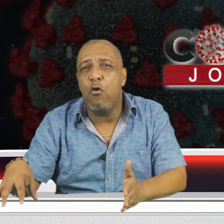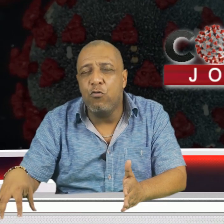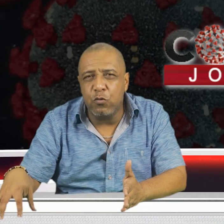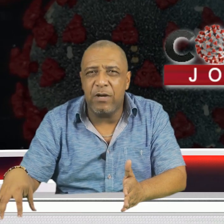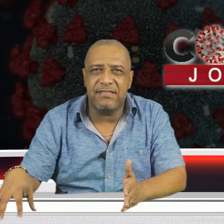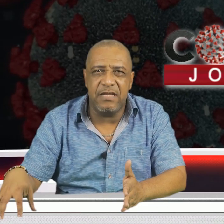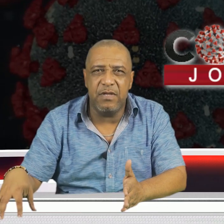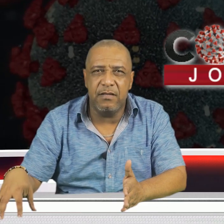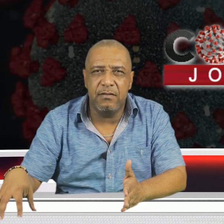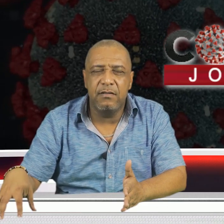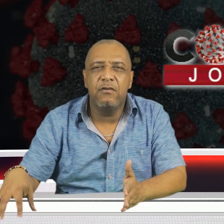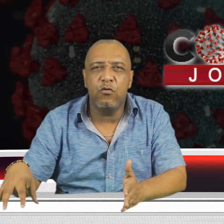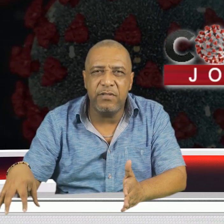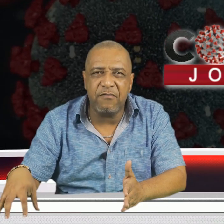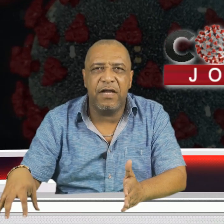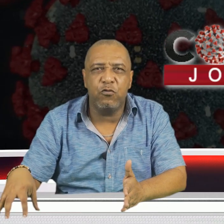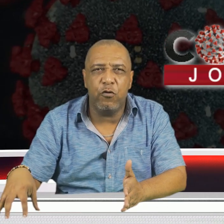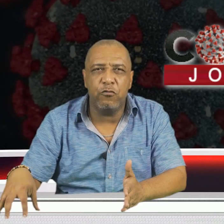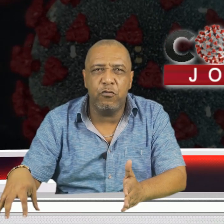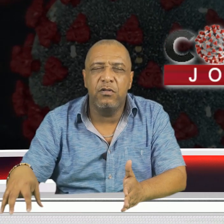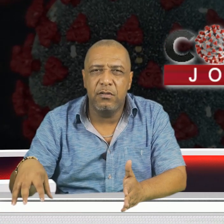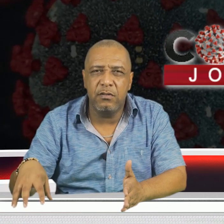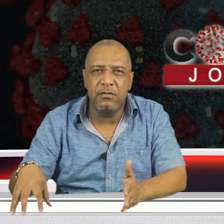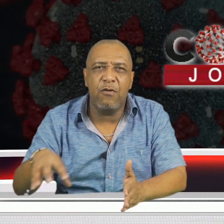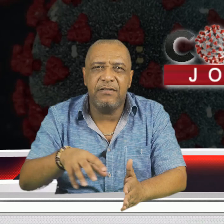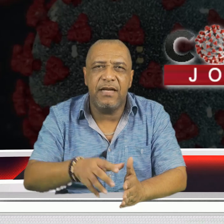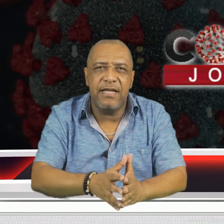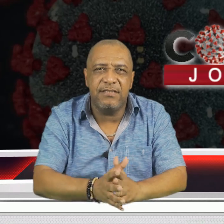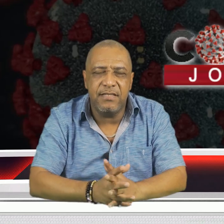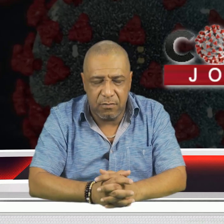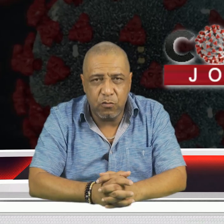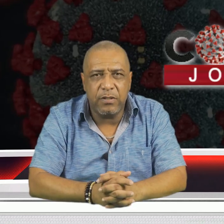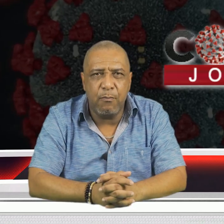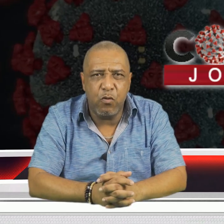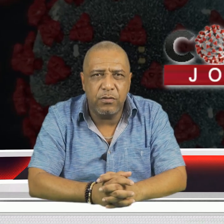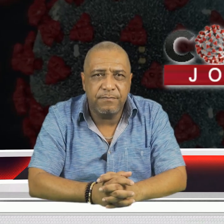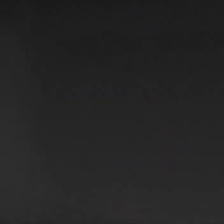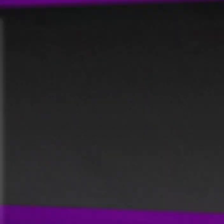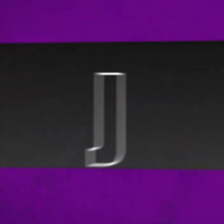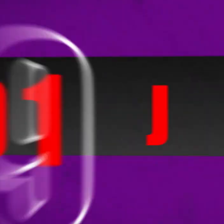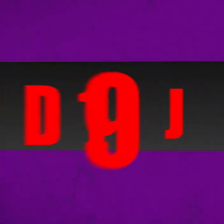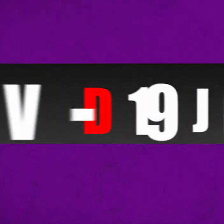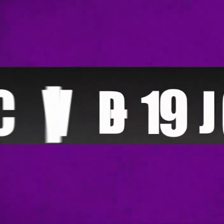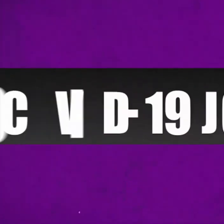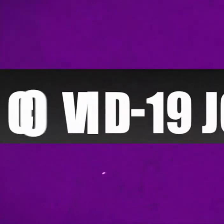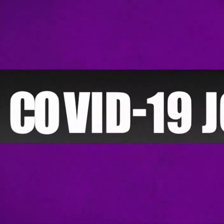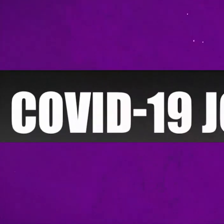kan de ook toe las libi. U tek verantwoord toe. Te wantra lezi. U tambong.